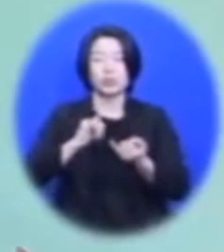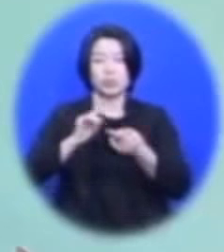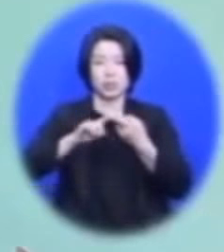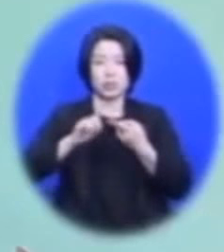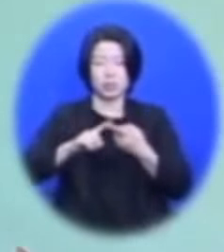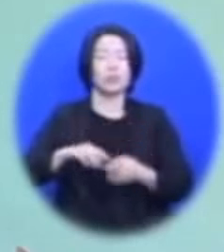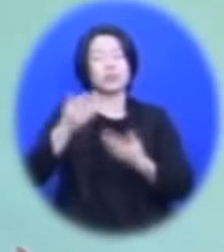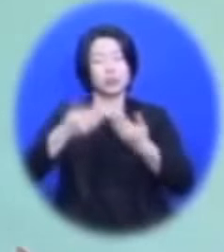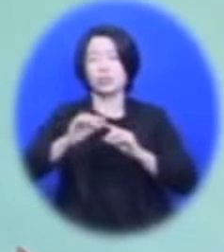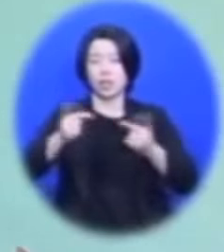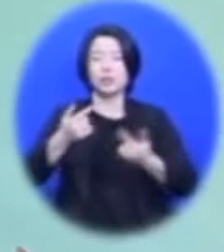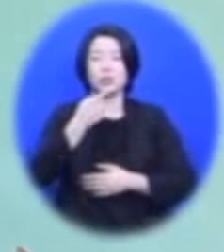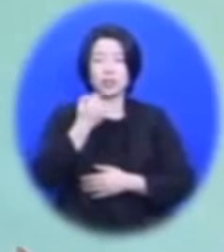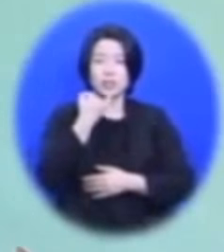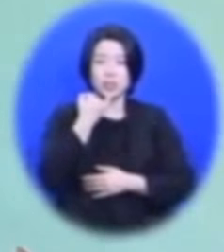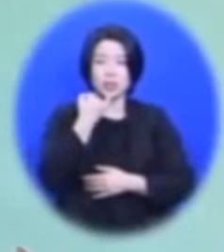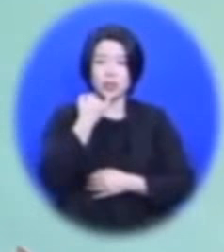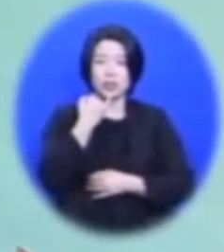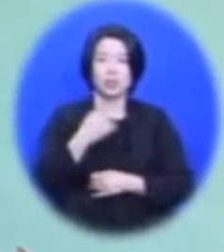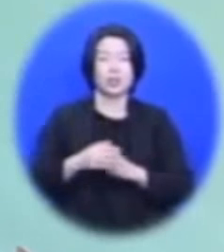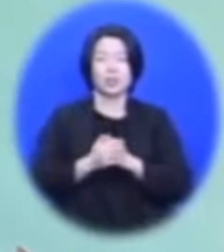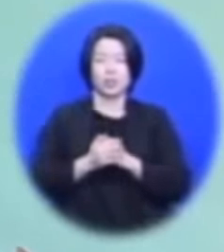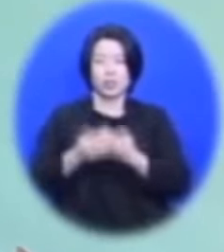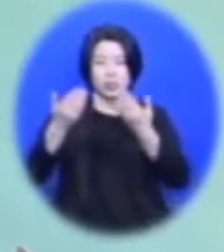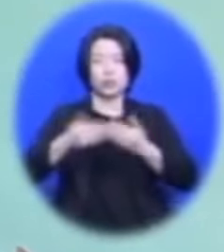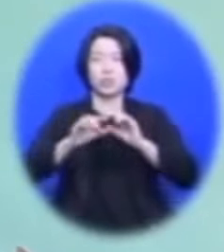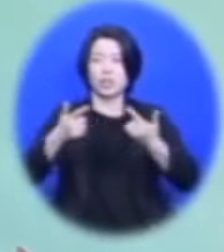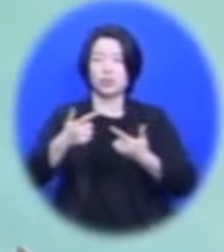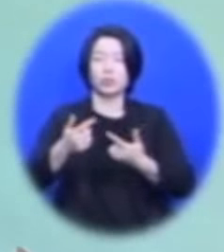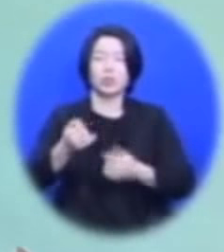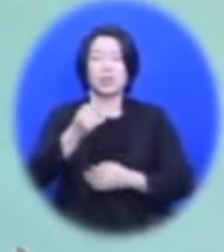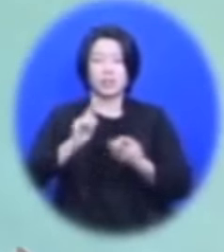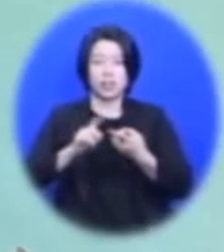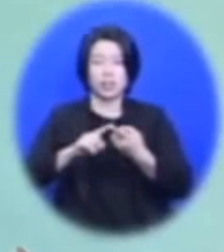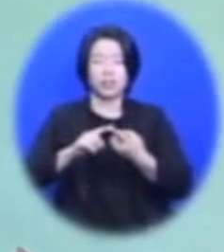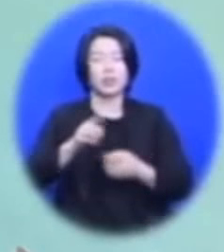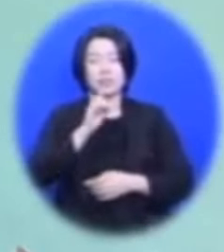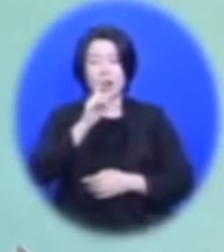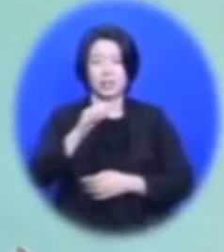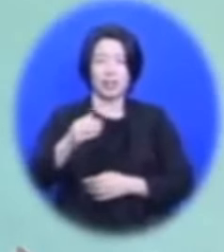돼요. 안 주셔도 된다는 말이 그냥 또 딱 걸리는 분.